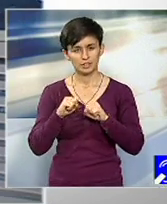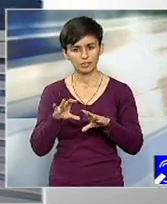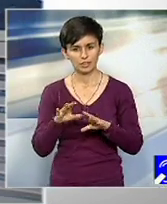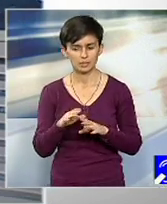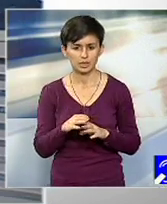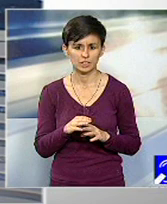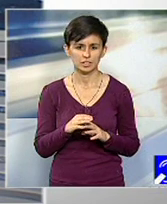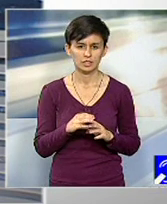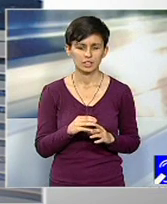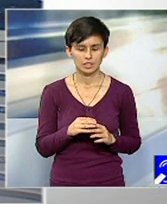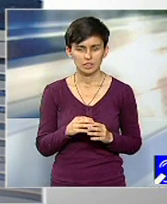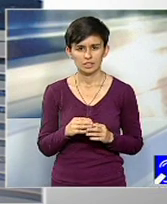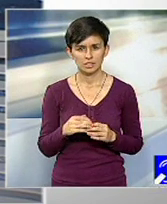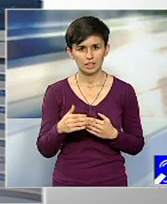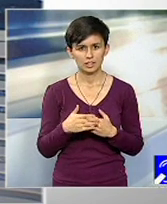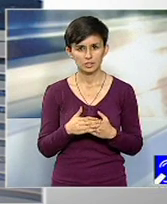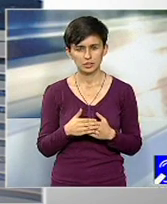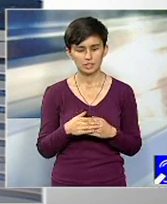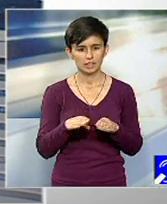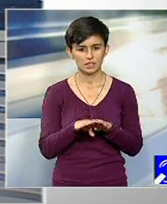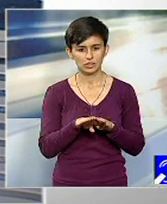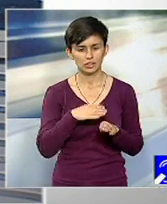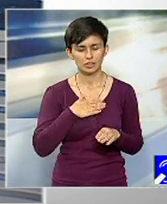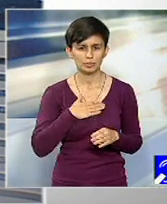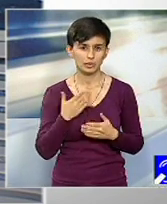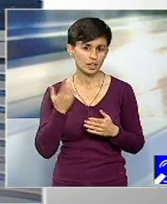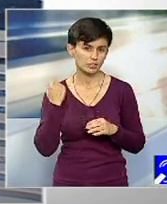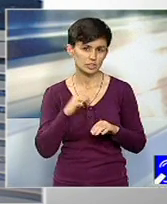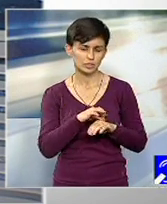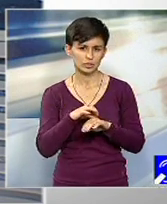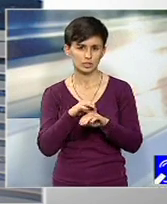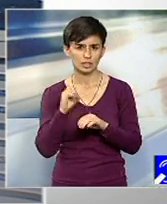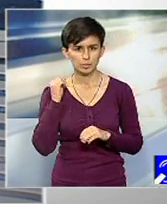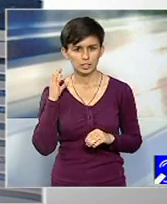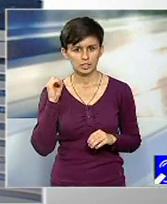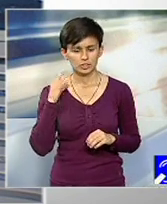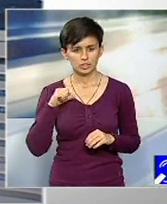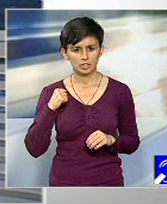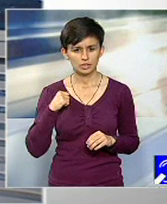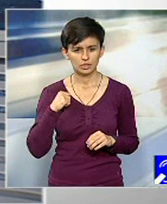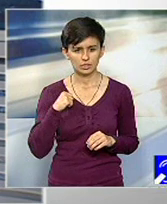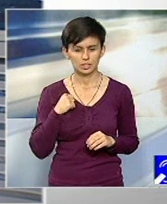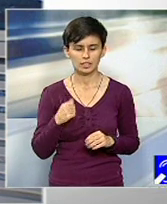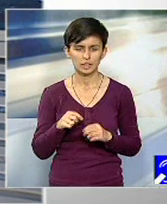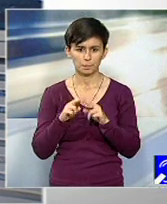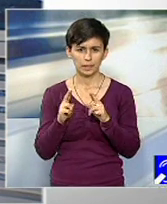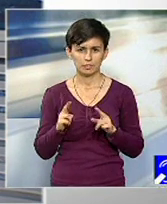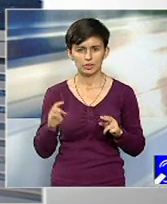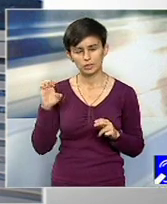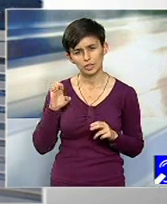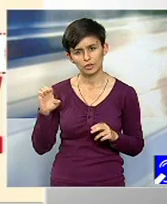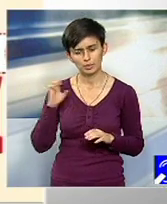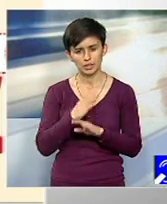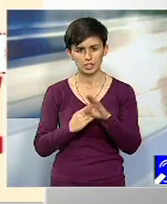cu consultantul nostru Ovidiu Tuduruță, care a fost coordonatorul politicilor de tineret în cadrul Forumului European al